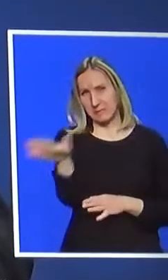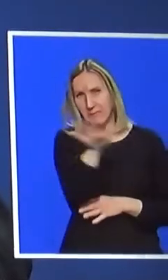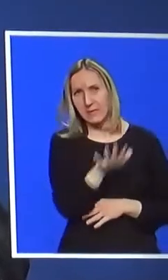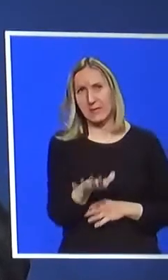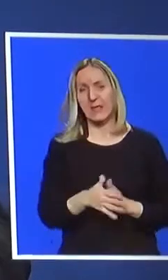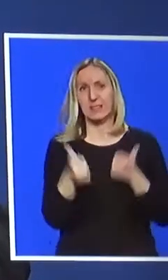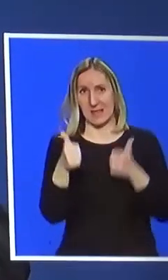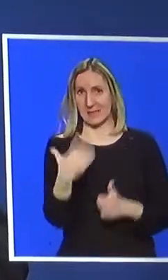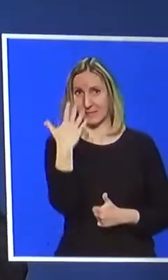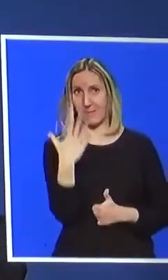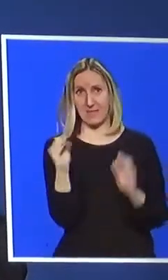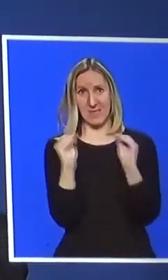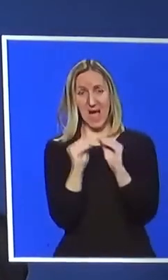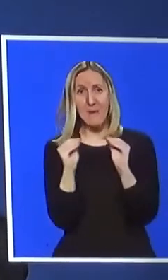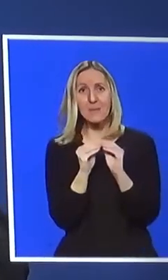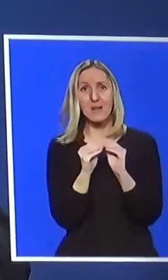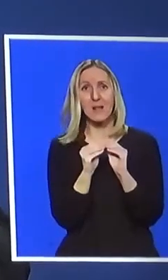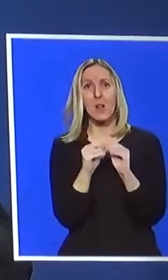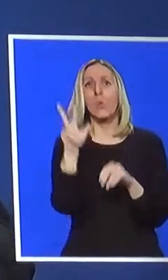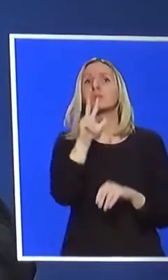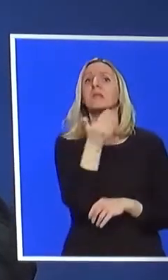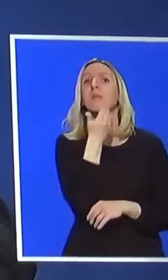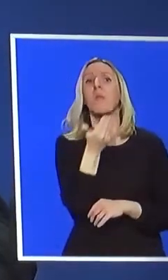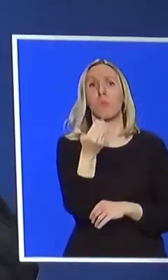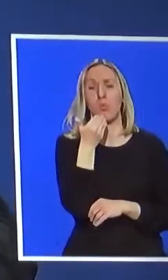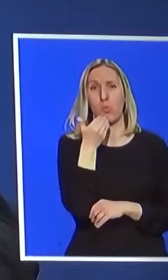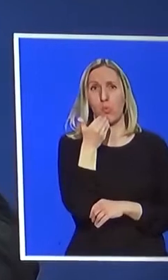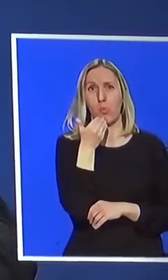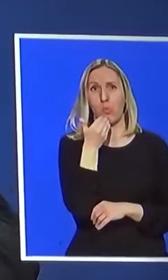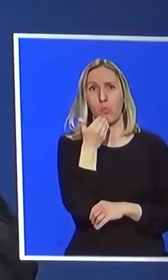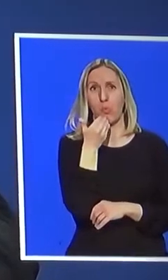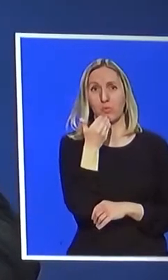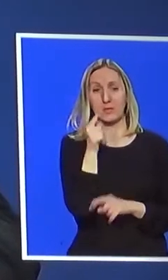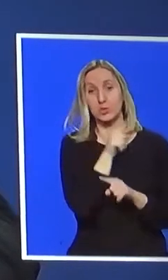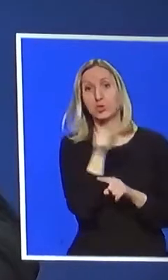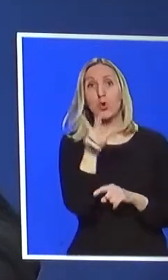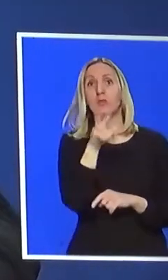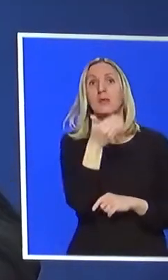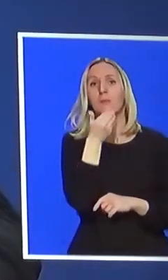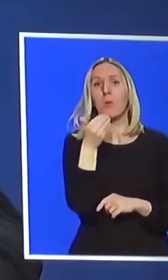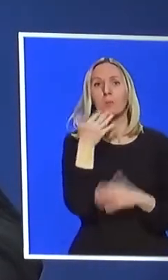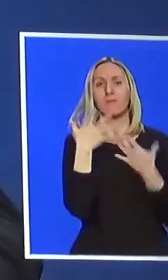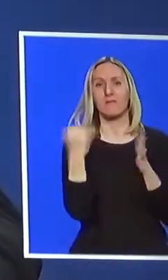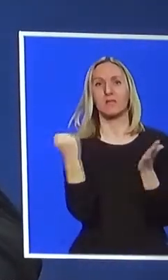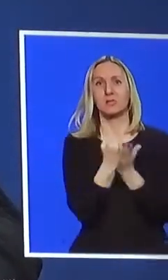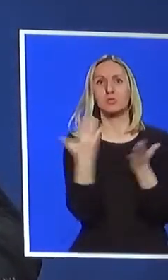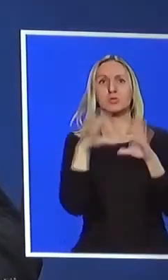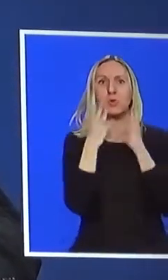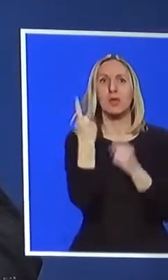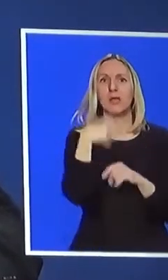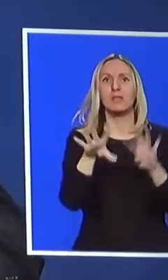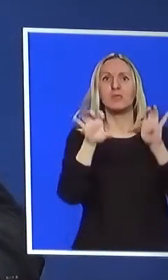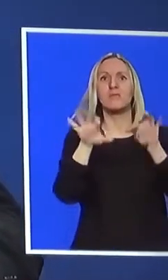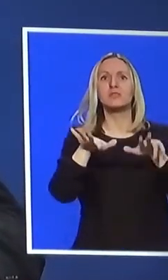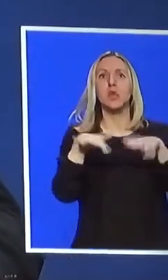je na dan 5. aprila u 15 časova. Do 15 časova registrovano je ukupno